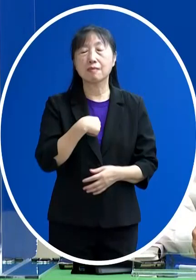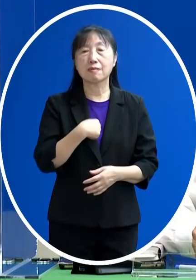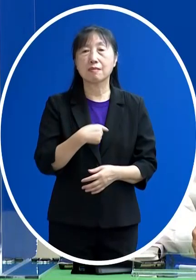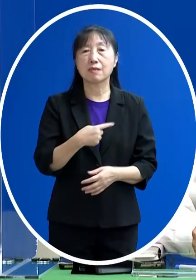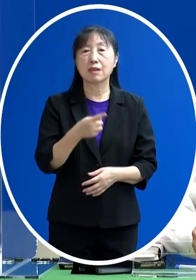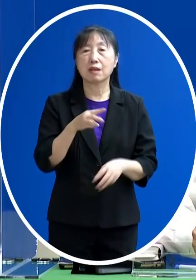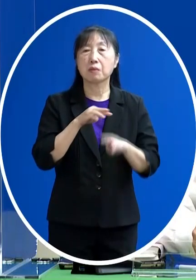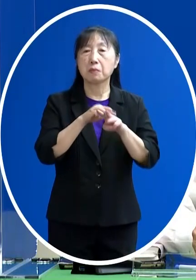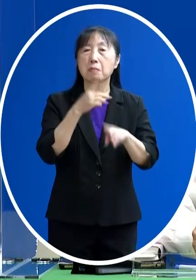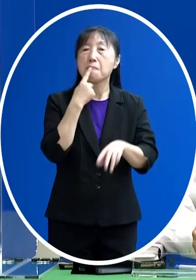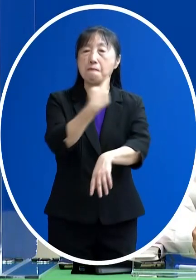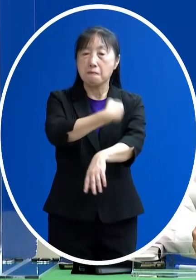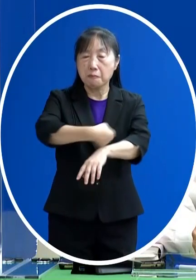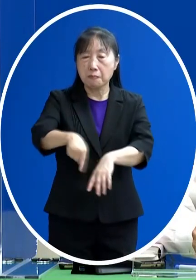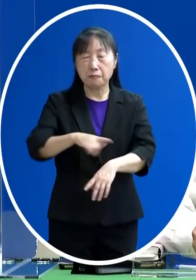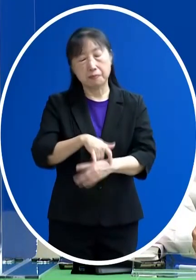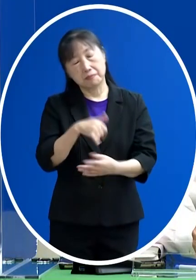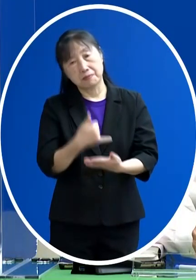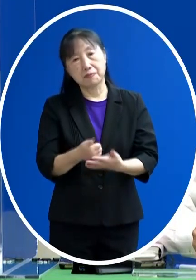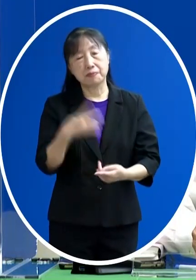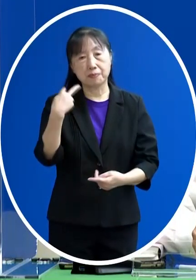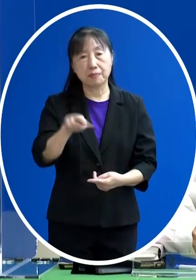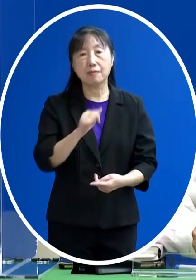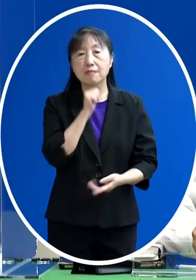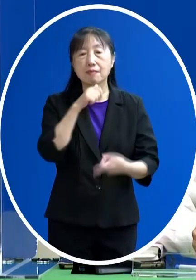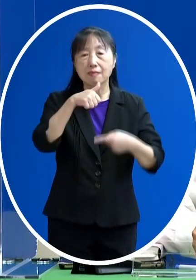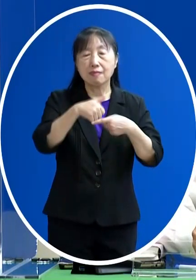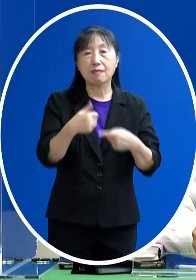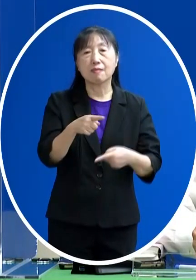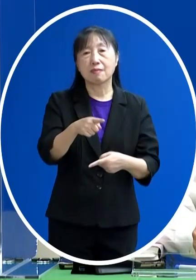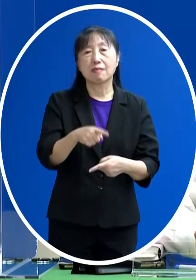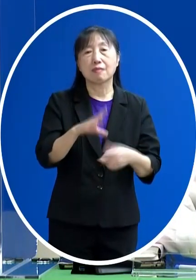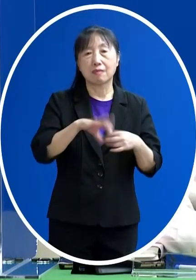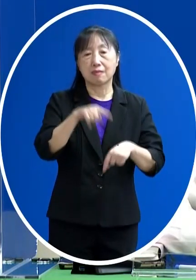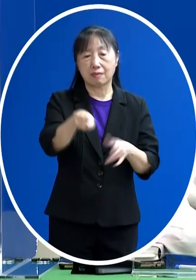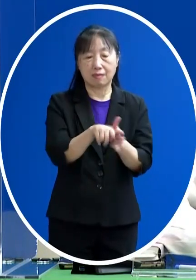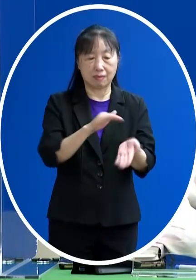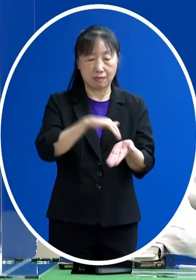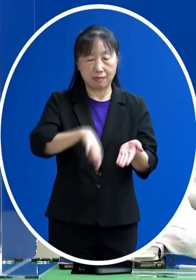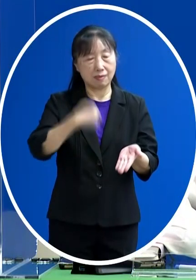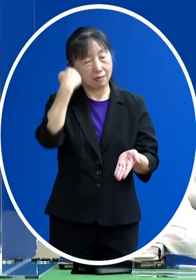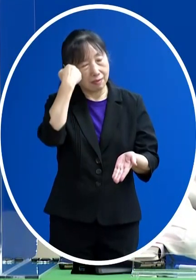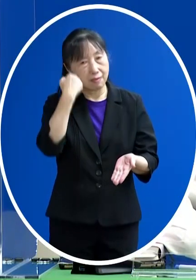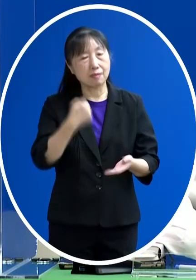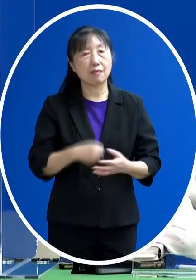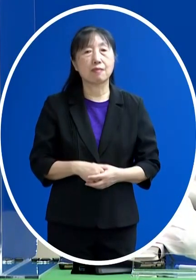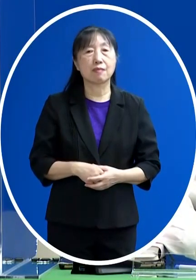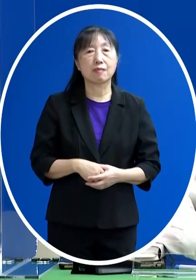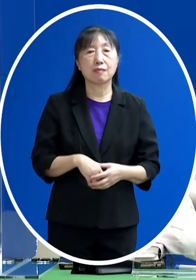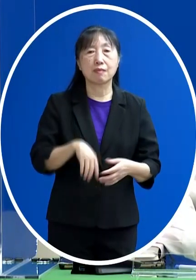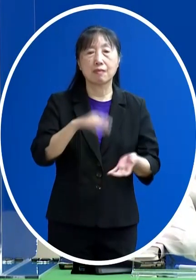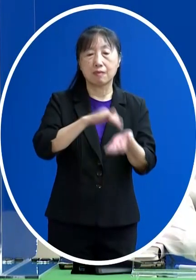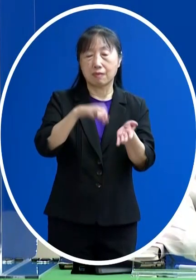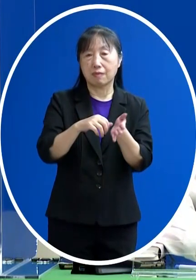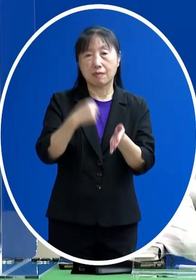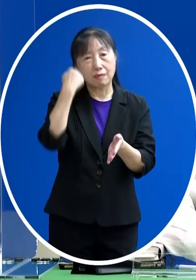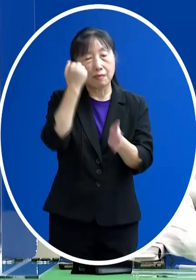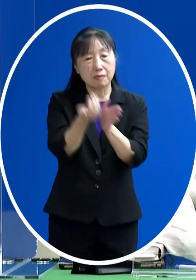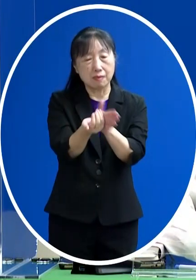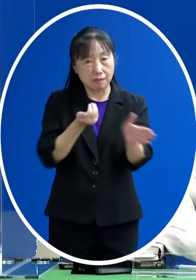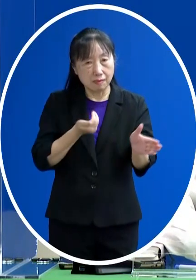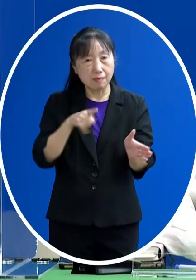性休克哈，有严重的贫血，所以当场就收住院。那住院当中，住院前哦做的这个